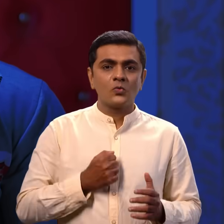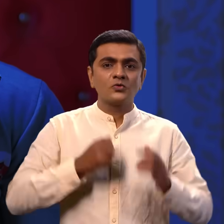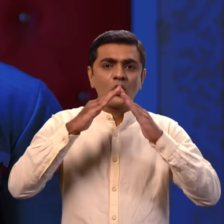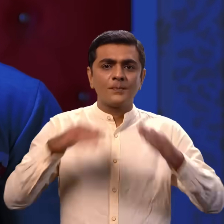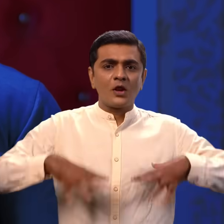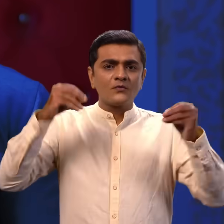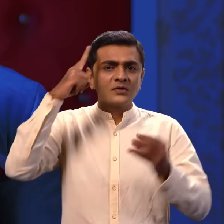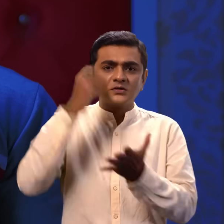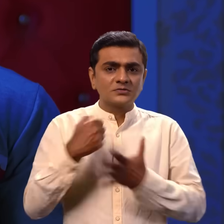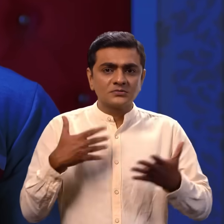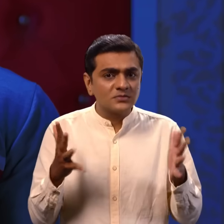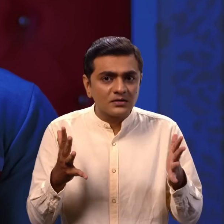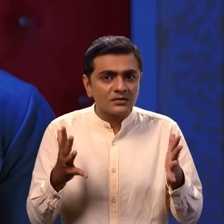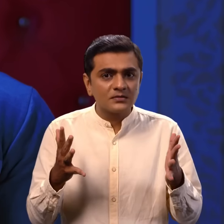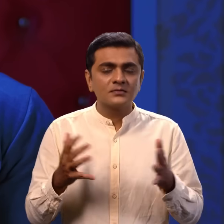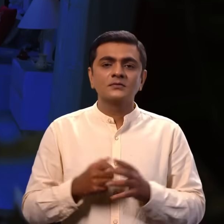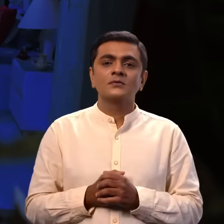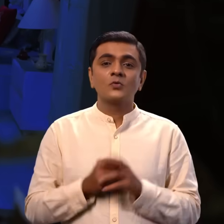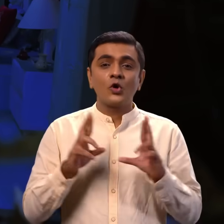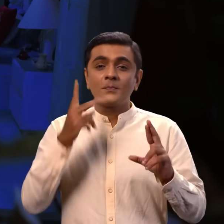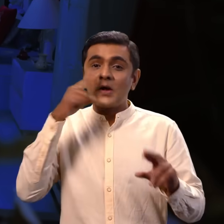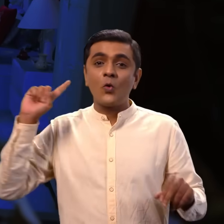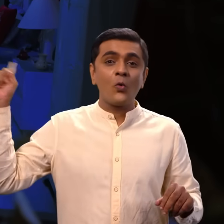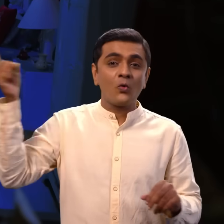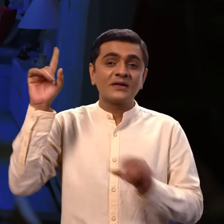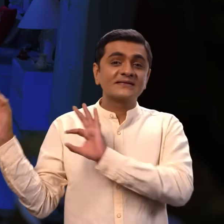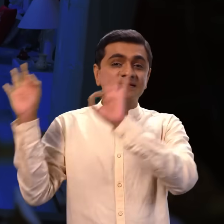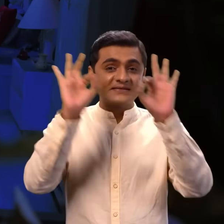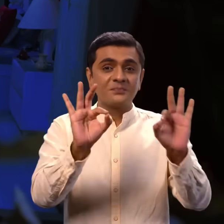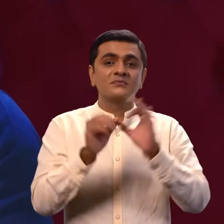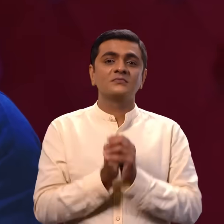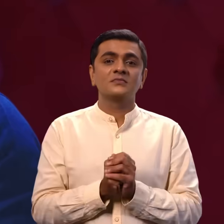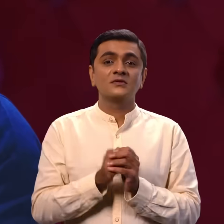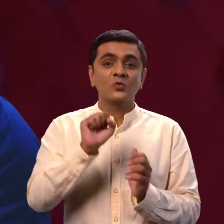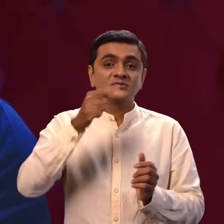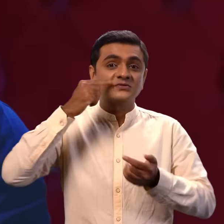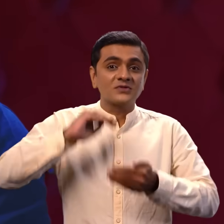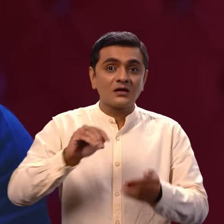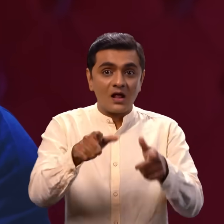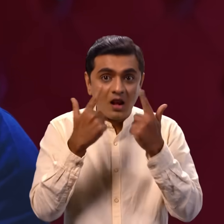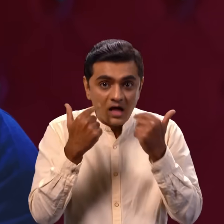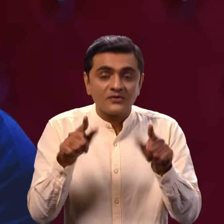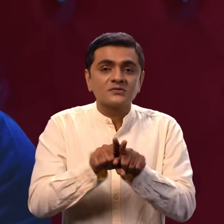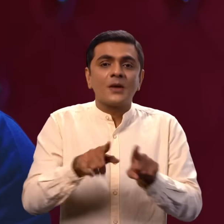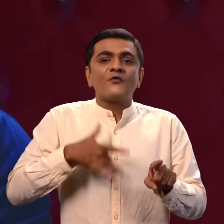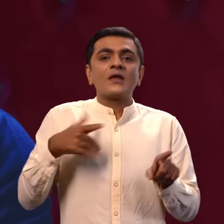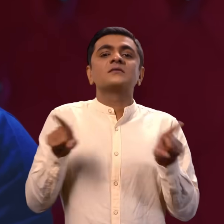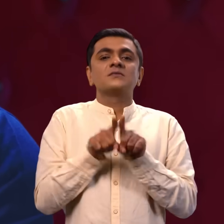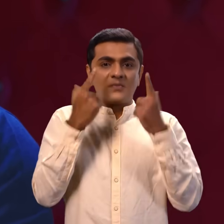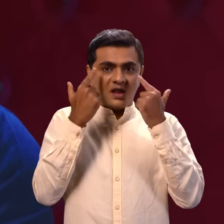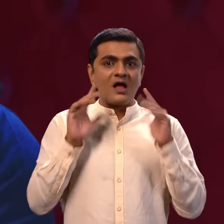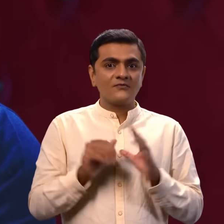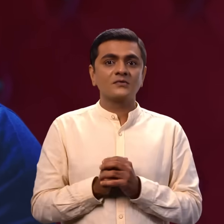अब इस घर में मैं अपने हिसाब से लाइट भी नहीं बंद कर सकता। काश आप उन माओं में से होती माँ जो अपने बच्चों को रोता देखकर रोती